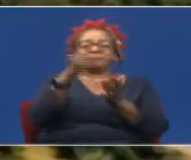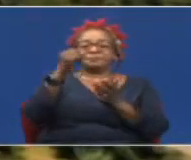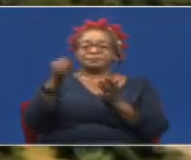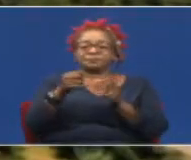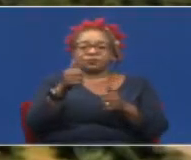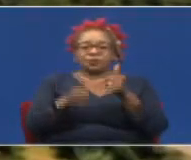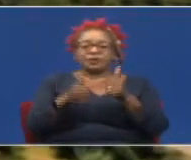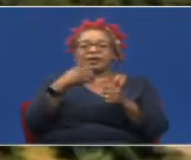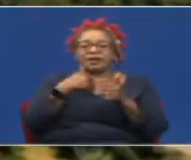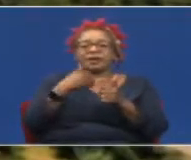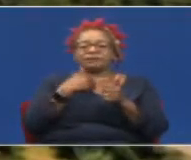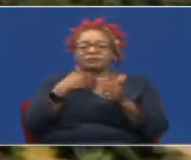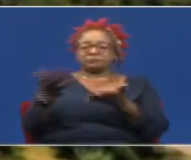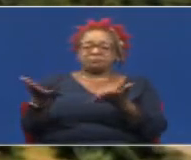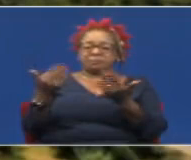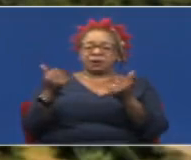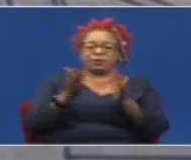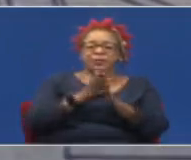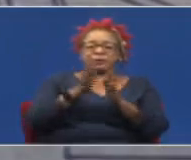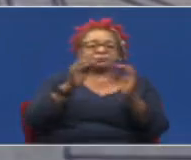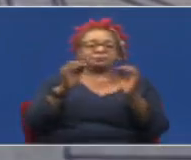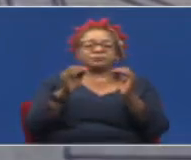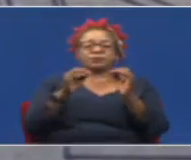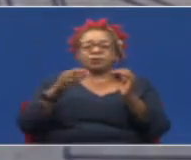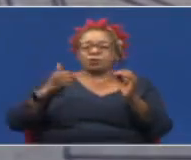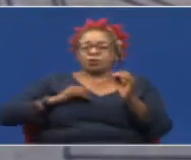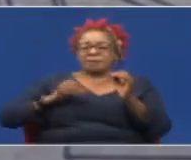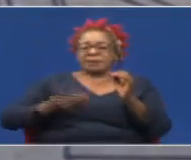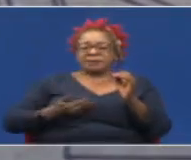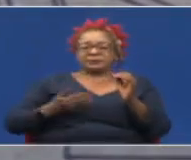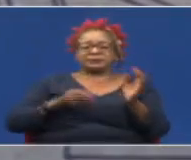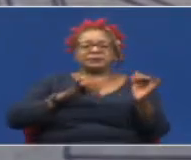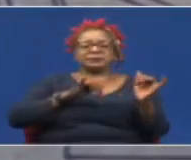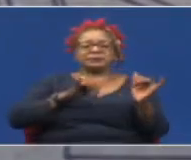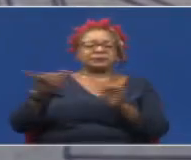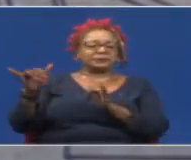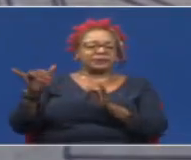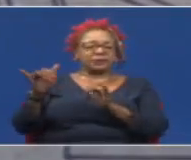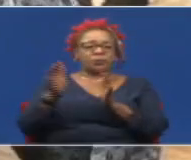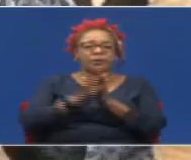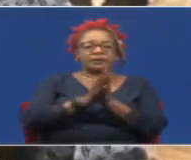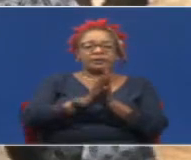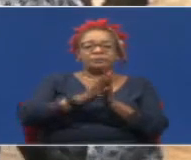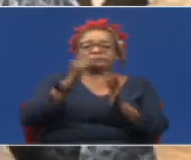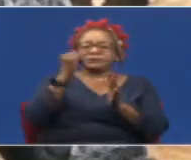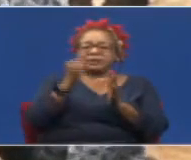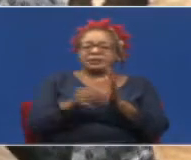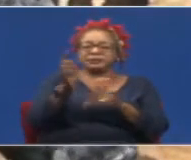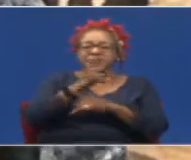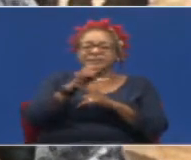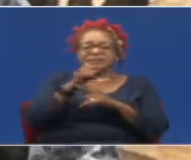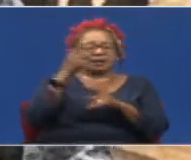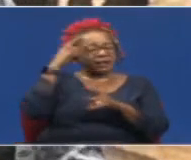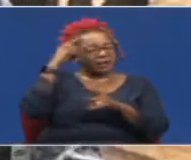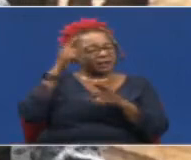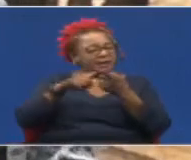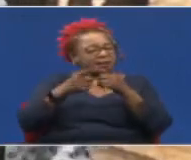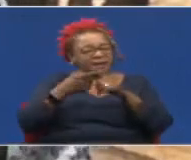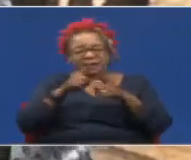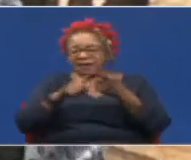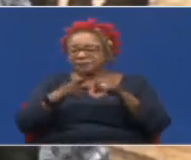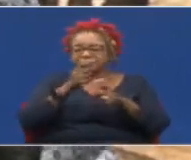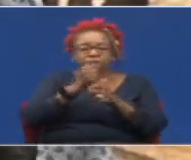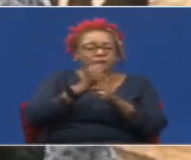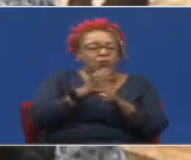walikuwa nazo, hata wakurudi nazo. Walinyaganywa na wasichana, wasichana wakabaki nazo. So dakika ya mwisho kufikiria wataweza kufanya kazi rahisi